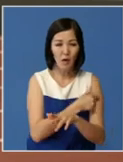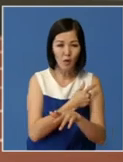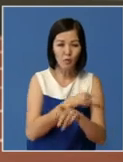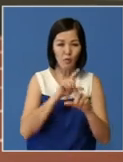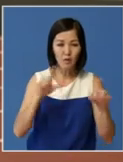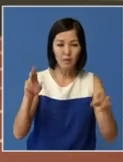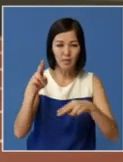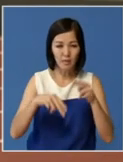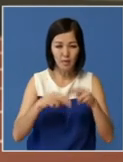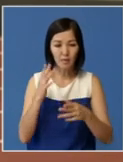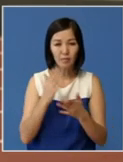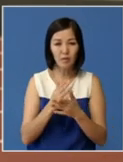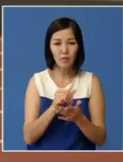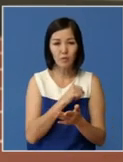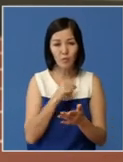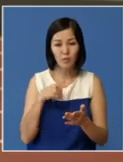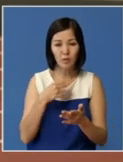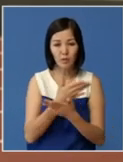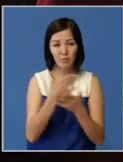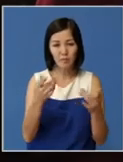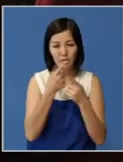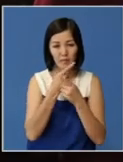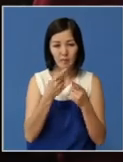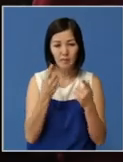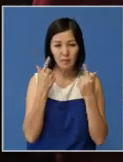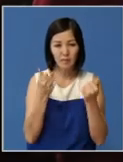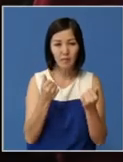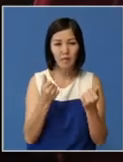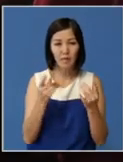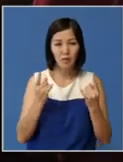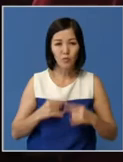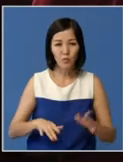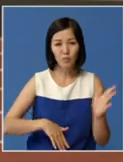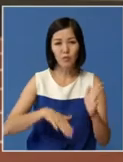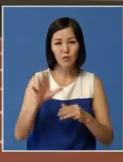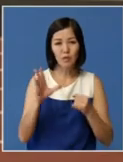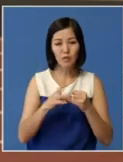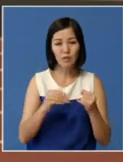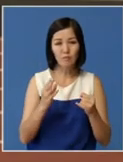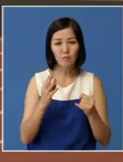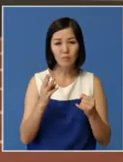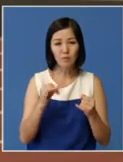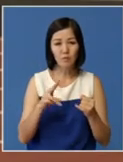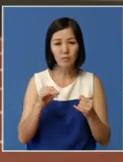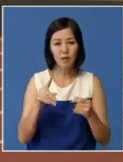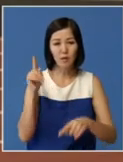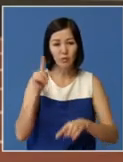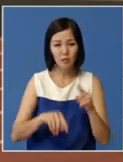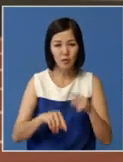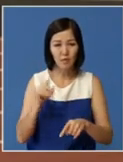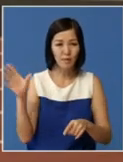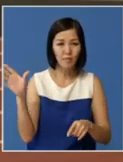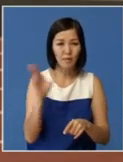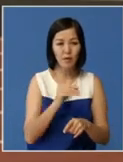жатыр. Ал енді өздеріңіз білесіздер, менің туып өскен жерім осы Шамалған. Сондықтан біз, менің мына жердегі туысқандарым,